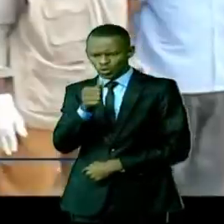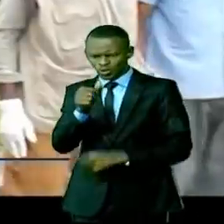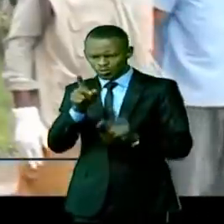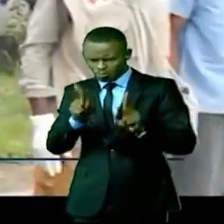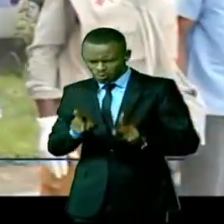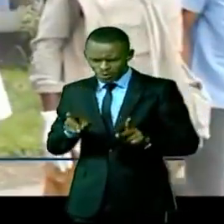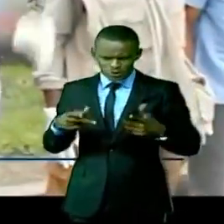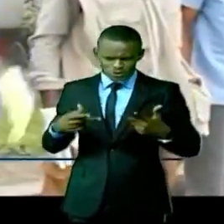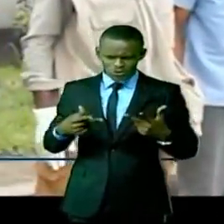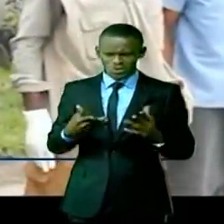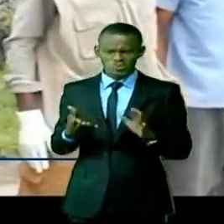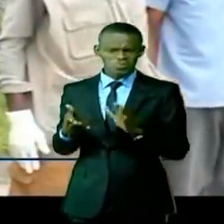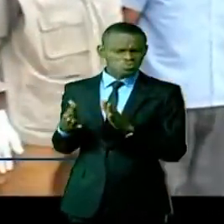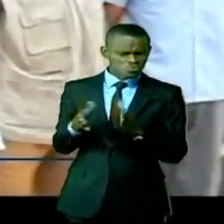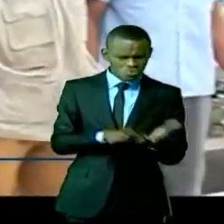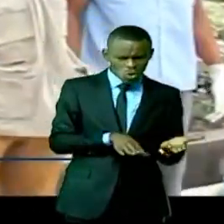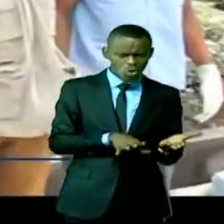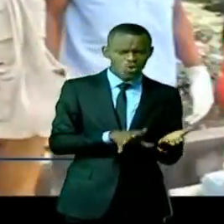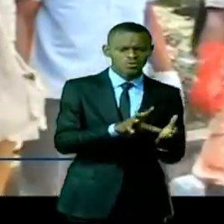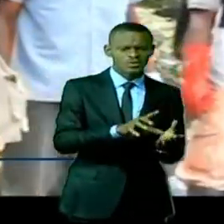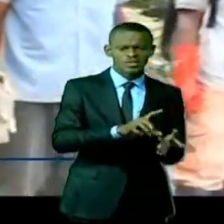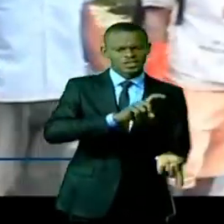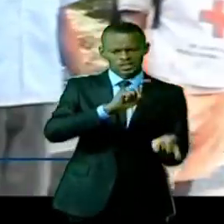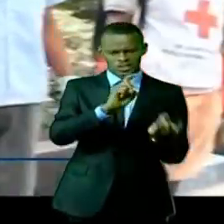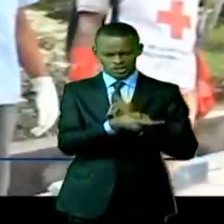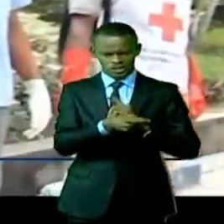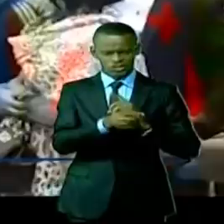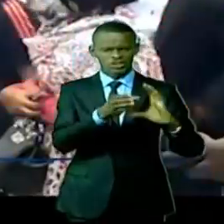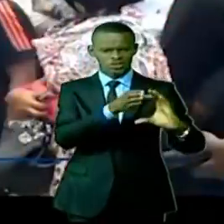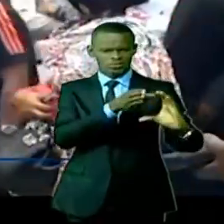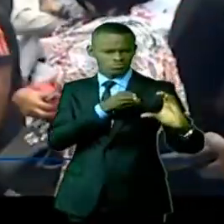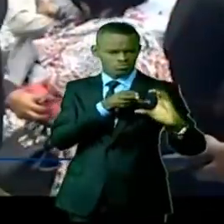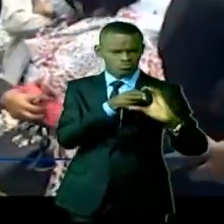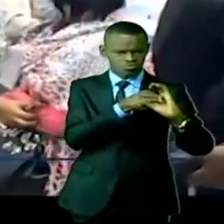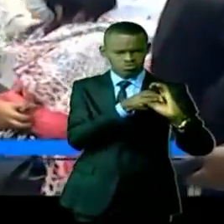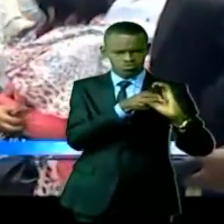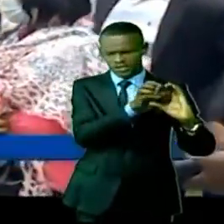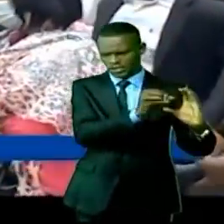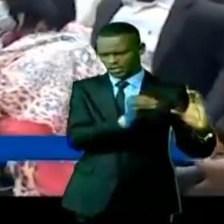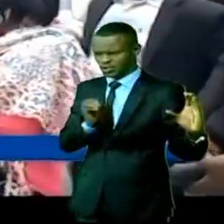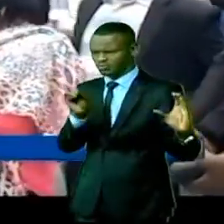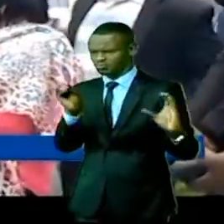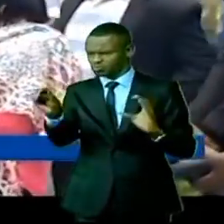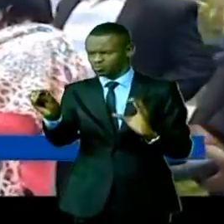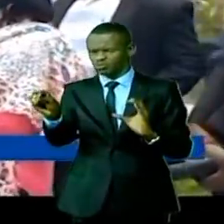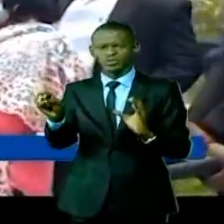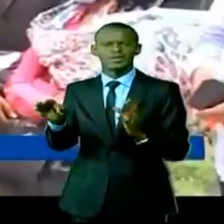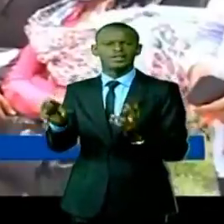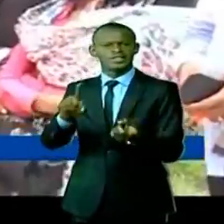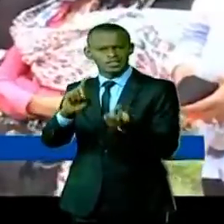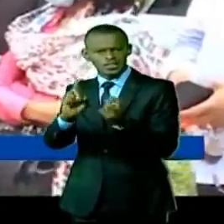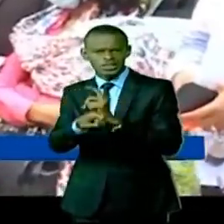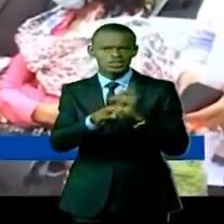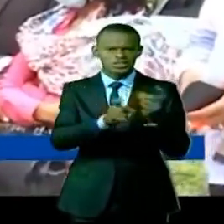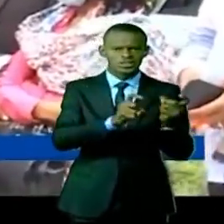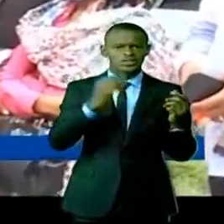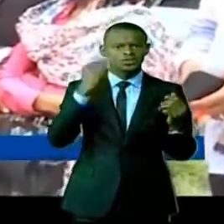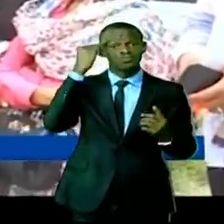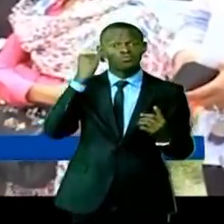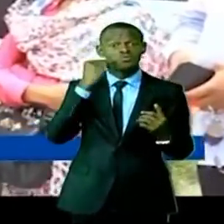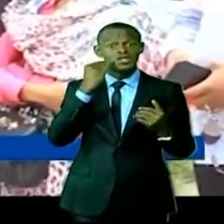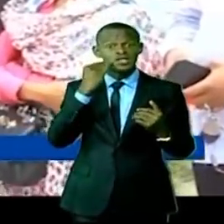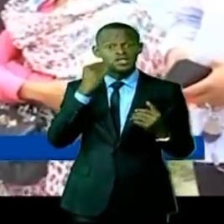conservation, ont été ramenés à la morgue centrale et la ministre provinciale Lisa Nemba est restée sur